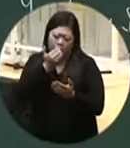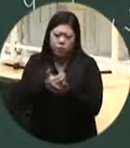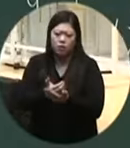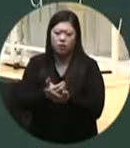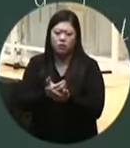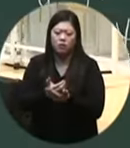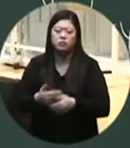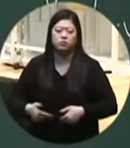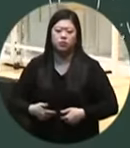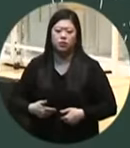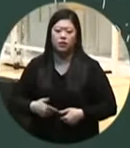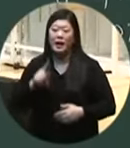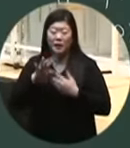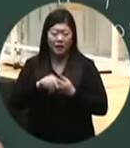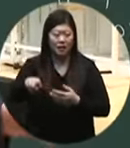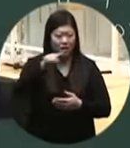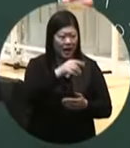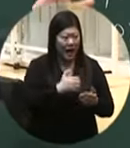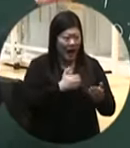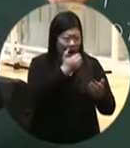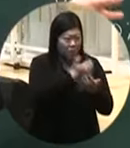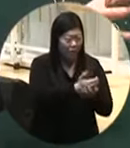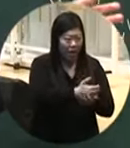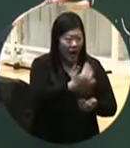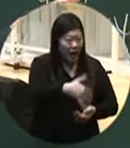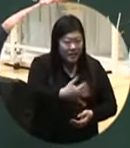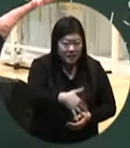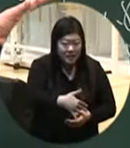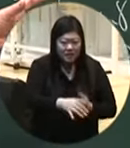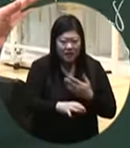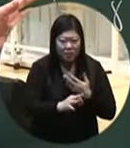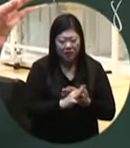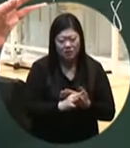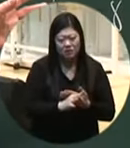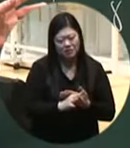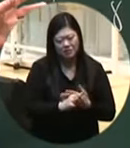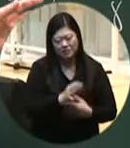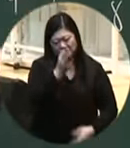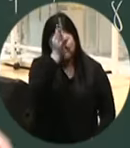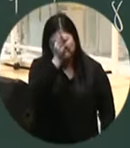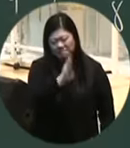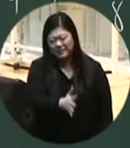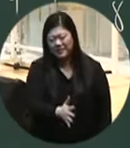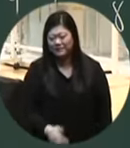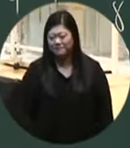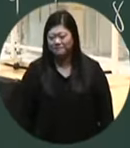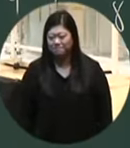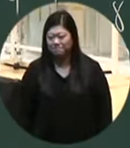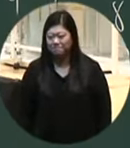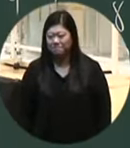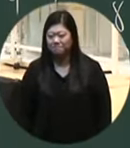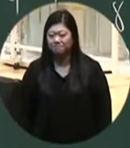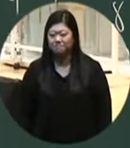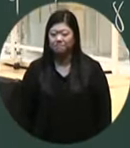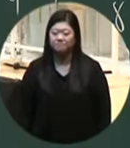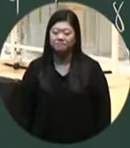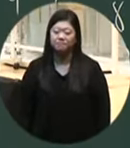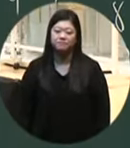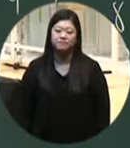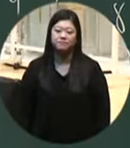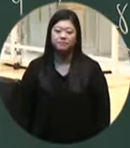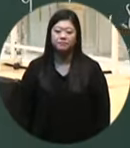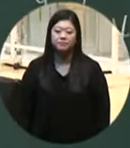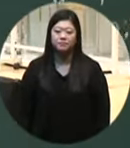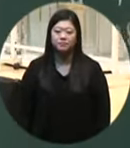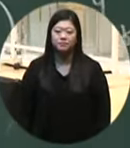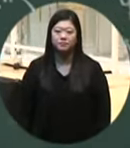그거는요. 사실은 틀린 겁니다. 감격이 있어요. If you don't have conviction for this, then that's the incorrect thing. You should be convicted of this. 우리가 별로